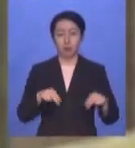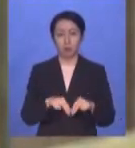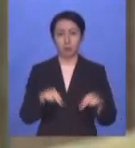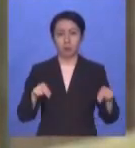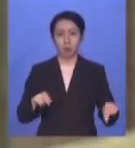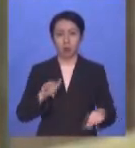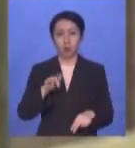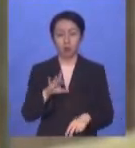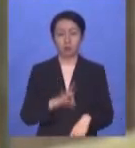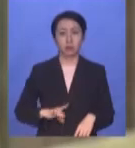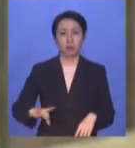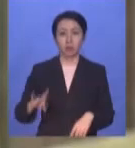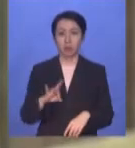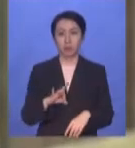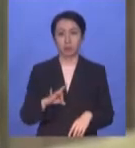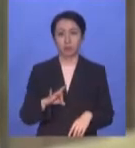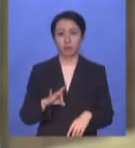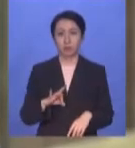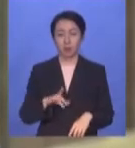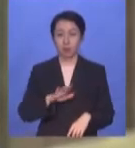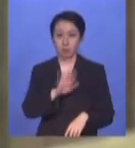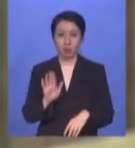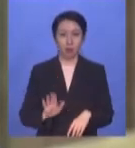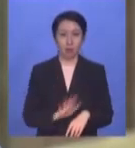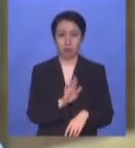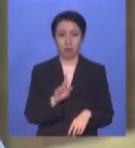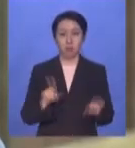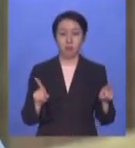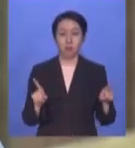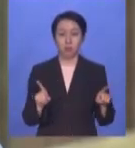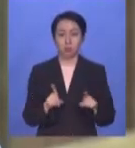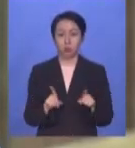Петропавловск, Уалихановский район. Молодцы, что вот так...